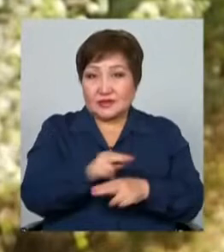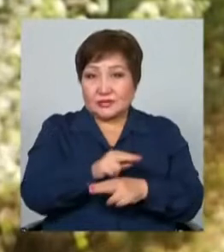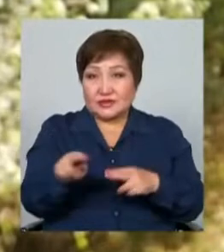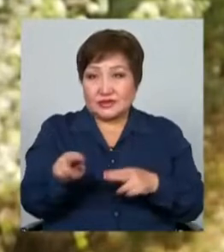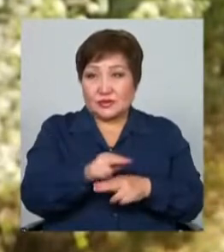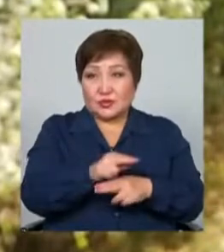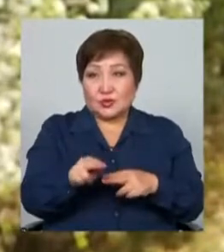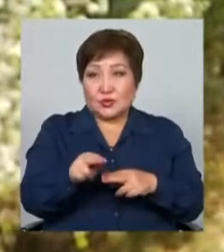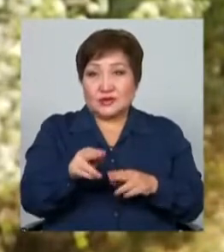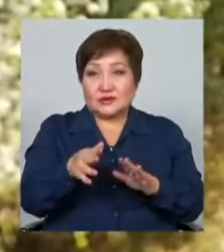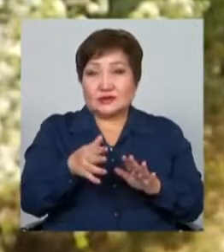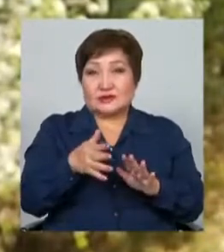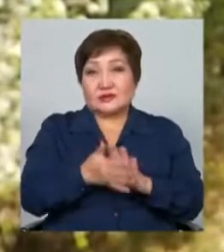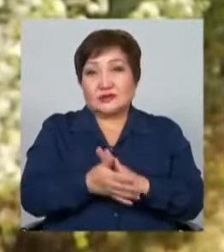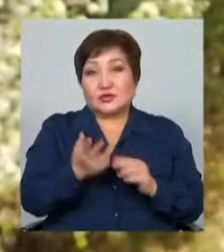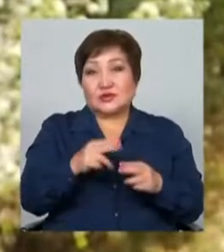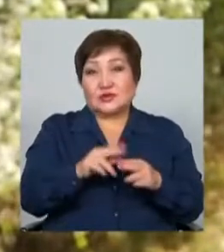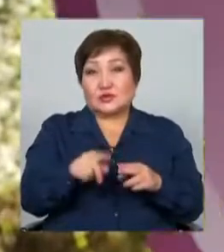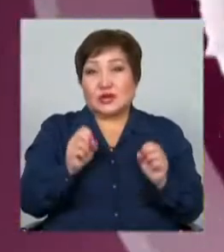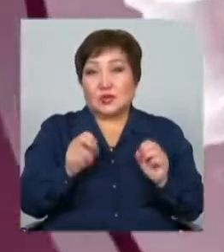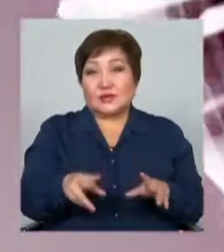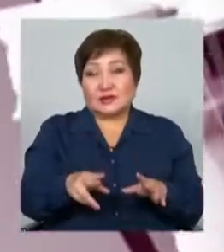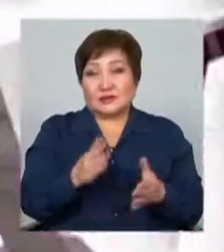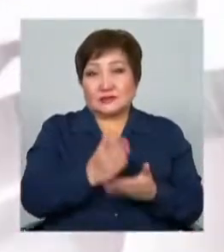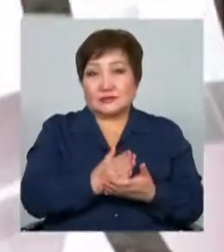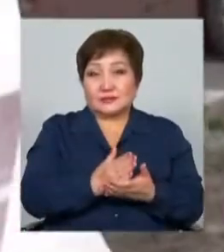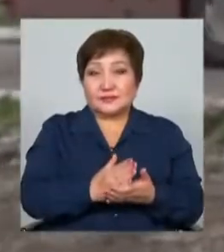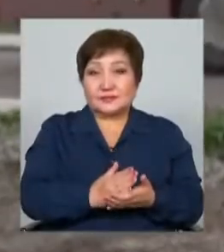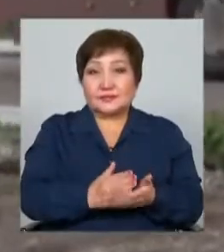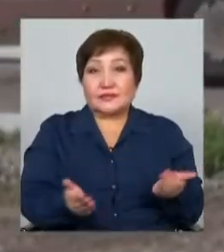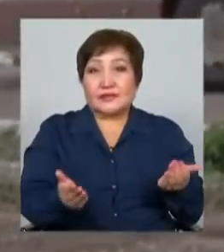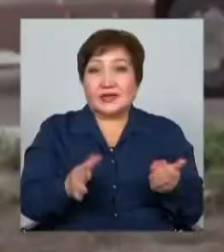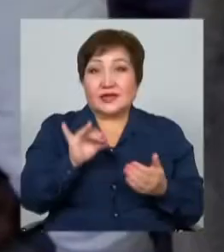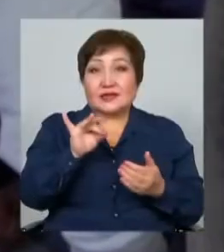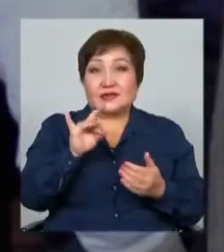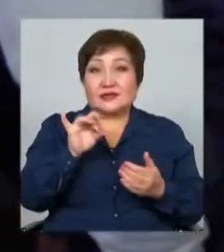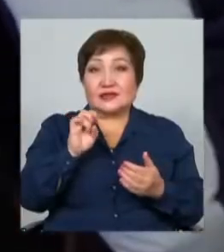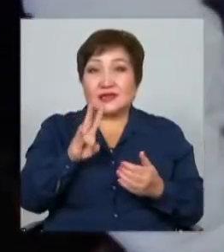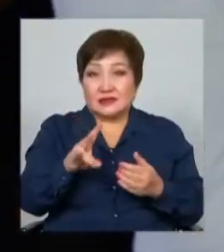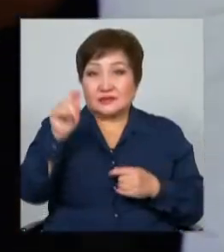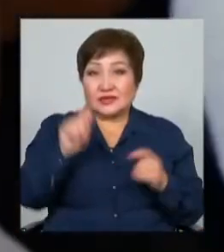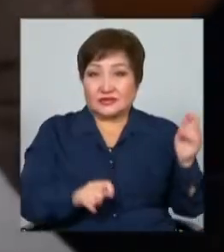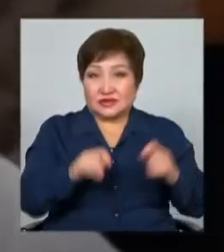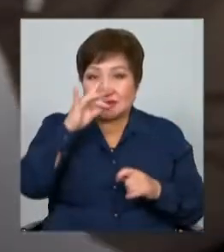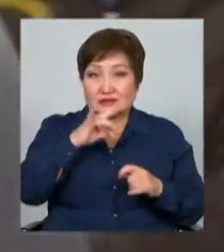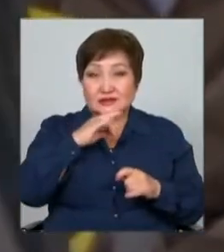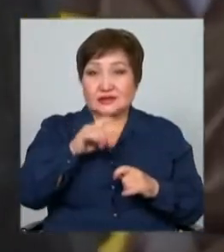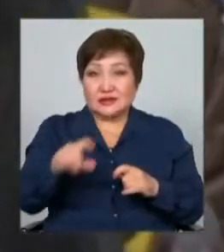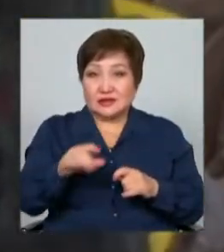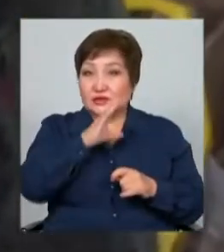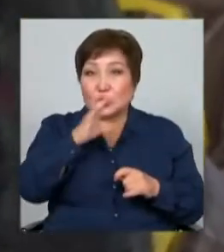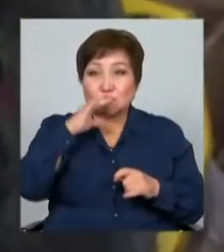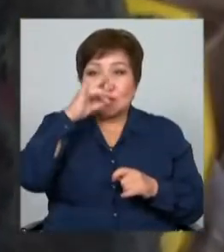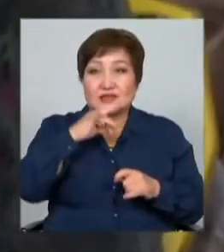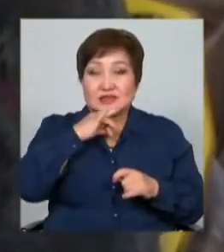азайтады. Сондықтан оның қауіптігі бар. Ираннан келген қандастарымыз солтүстік Қазақстанға қоныстанды. Бір